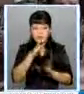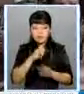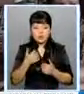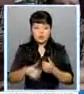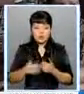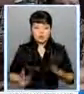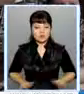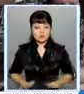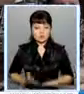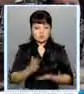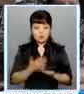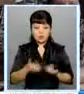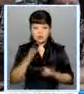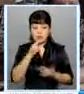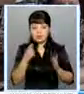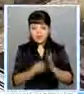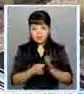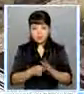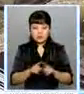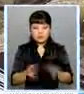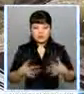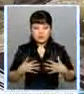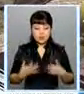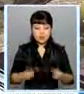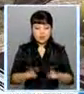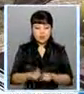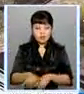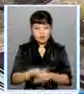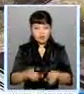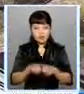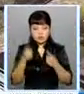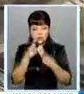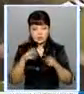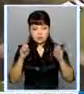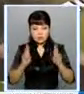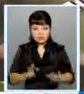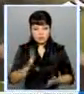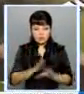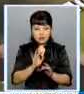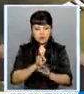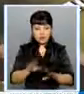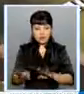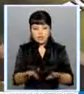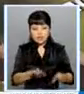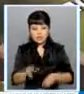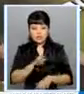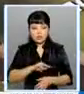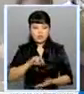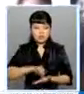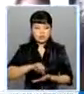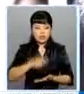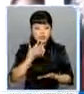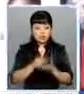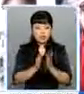Ал одан ұзақ жасау тікелей тамақтану мен салауатты өмір салтын сақтауға байланысты, дейді мамандар. Шараға қатысқандарға осы тақырып